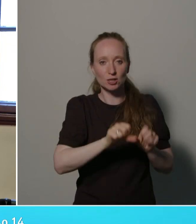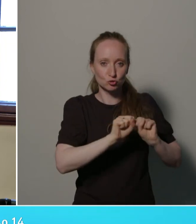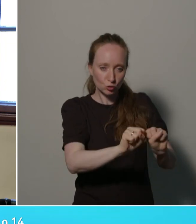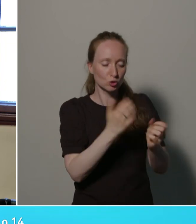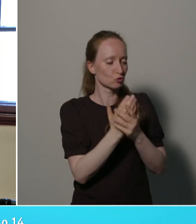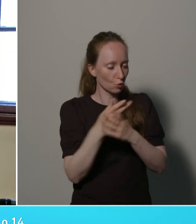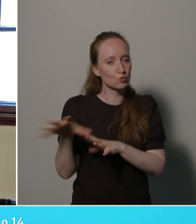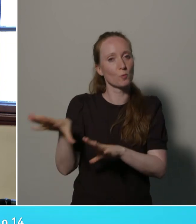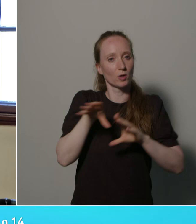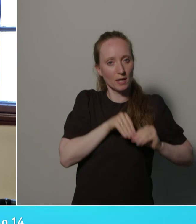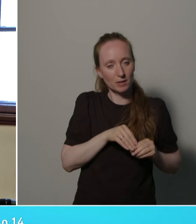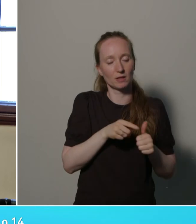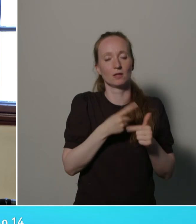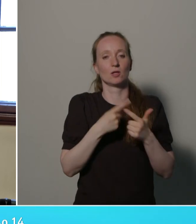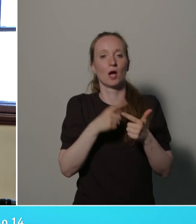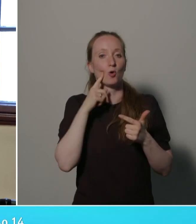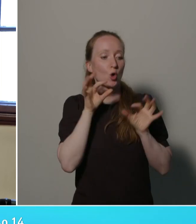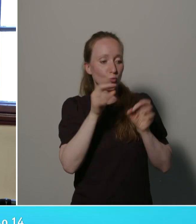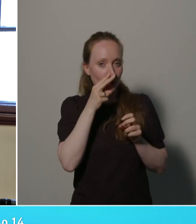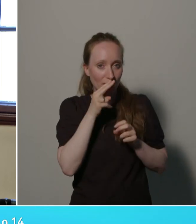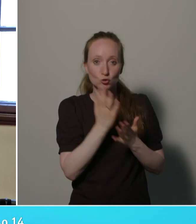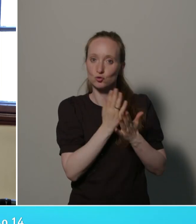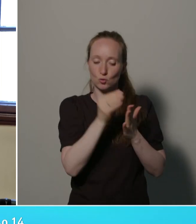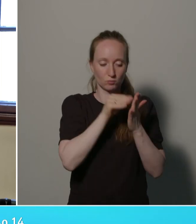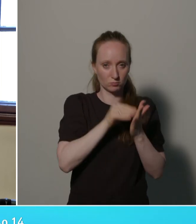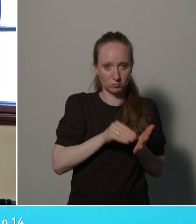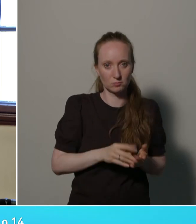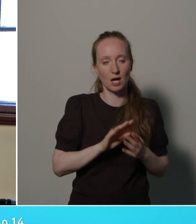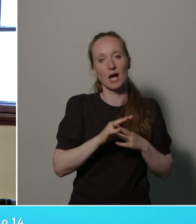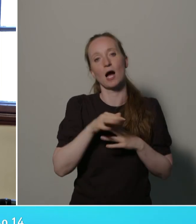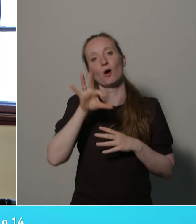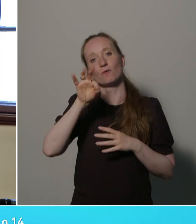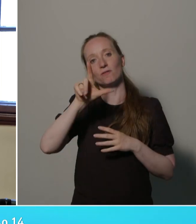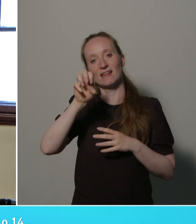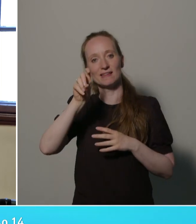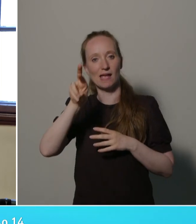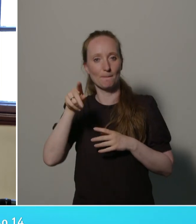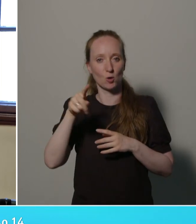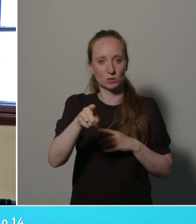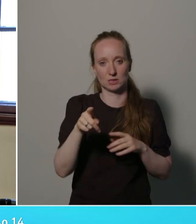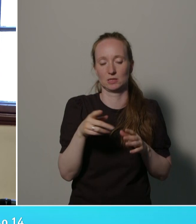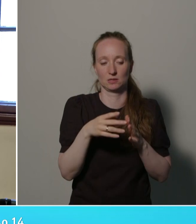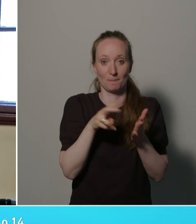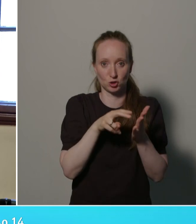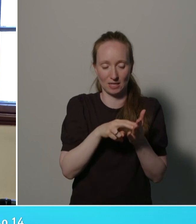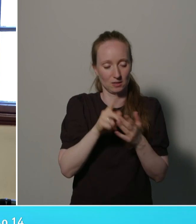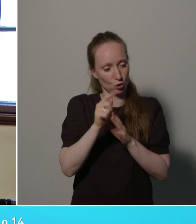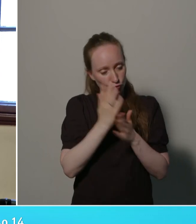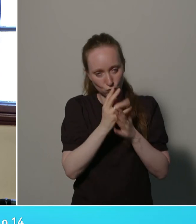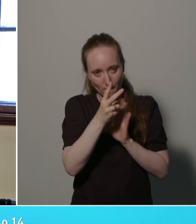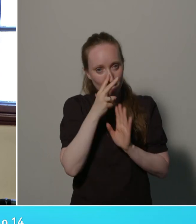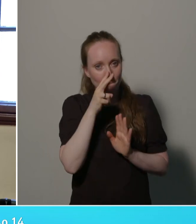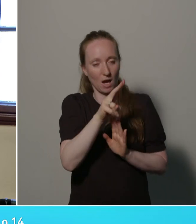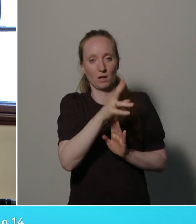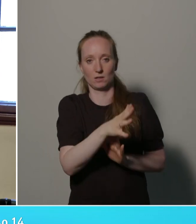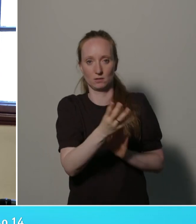begutachtet, gerade auch was zum Fledermausbestand ausgeführt worden ist. Die Schonung in der Sommerquartiere